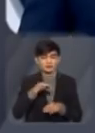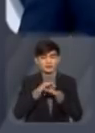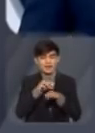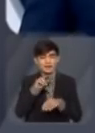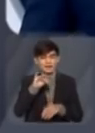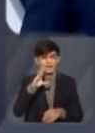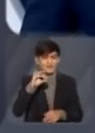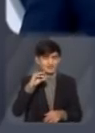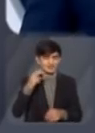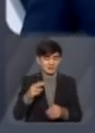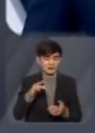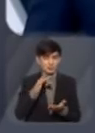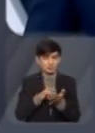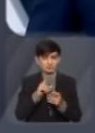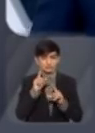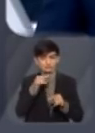қалды.